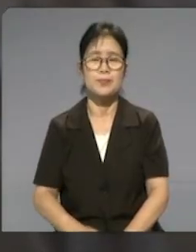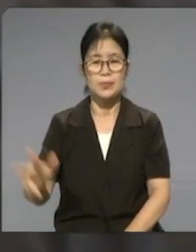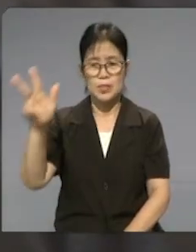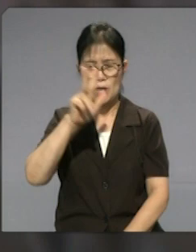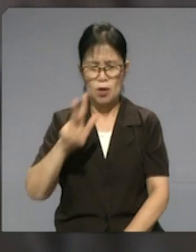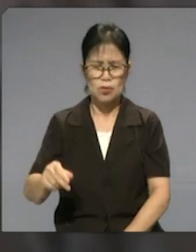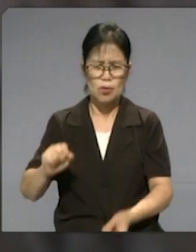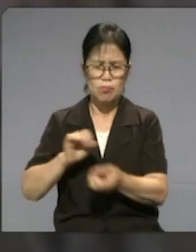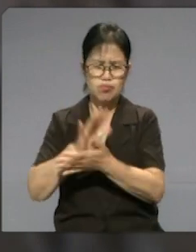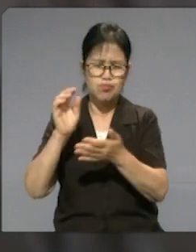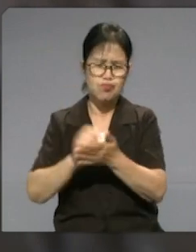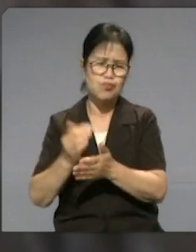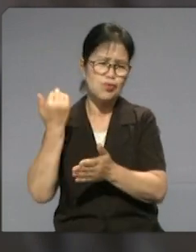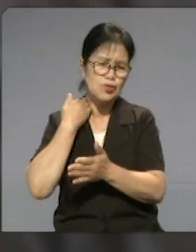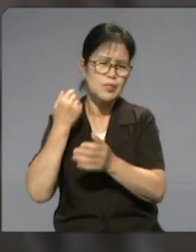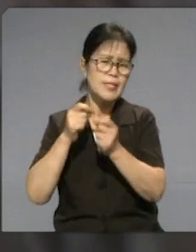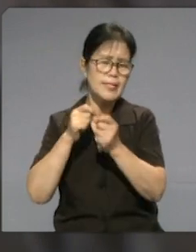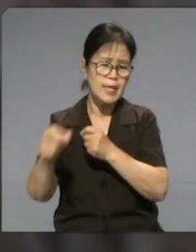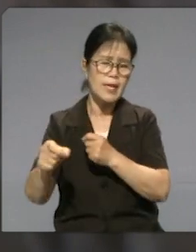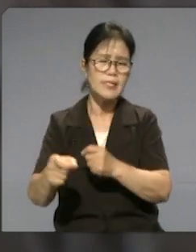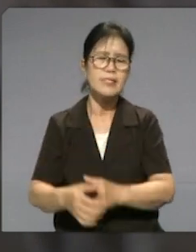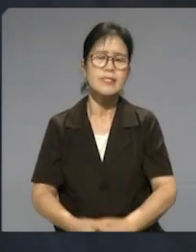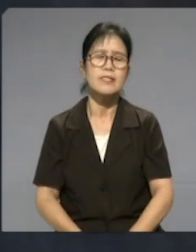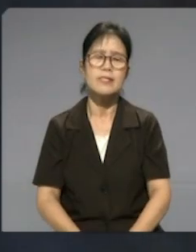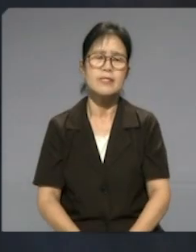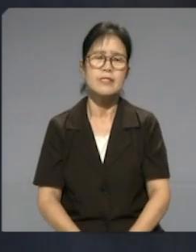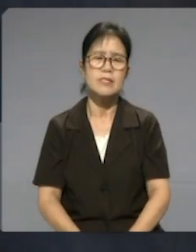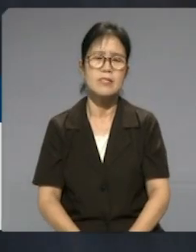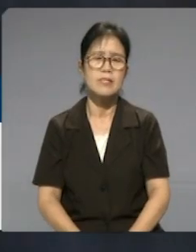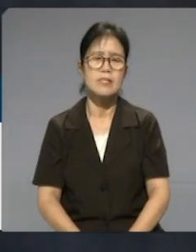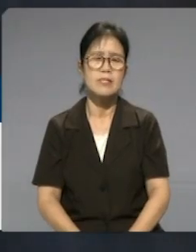전국을 떠들썩하게 했던 전세 사기.